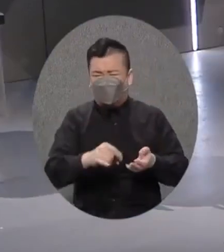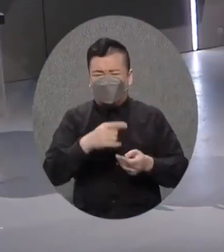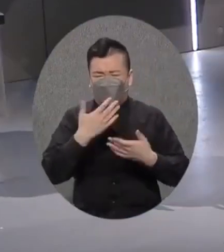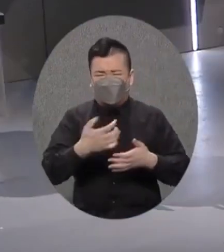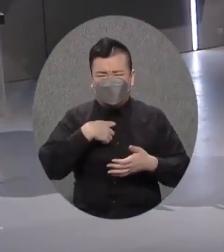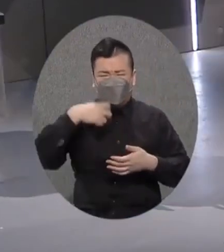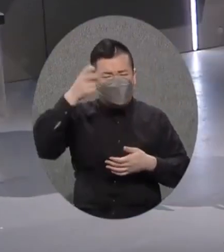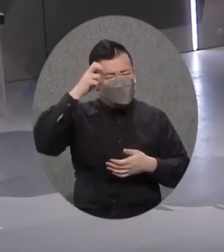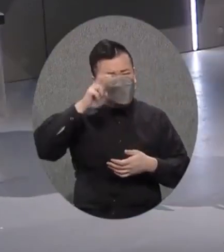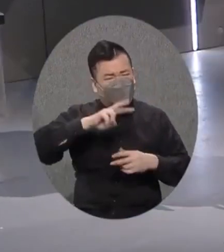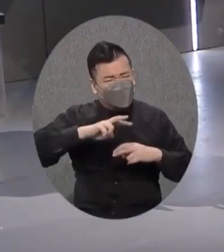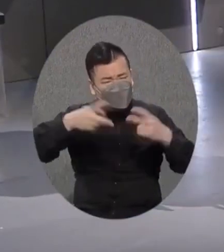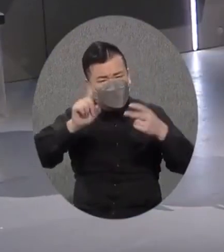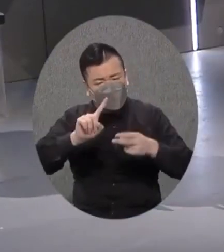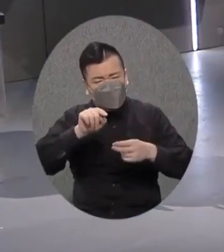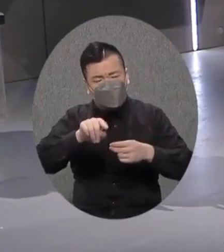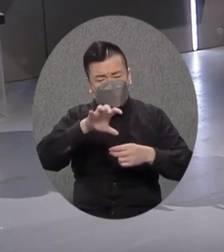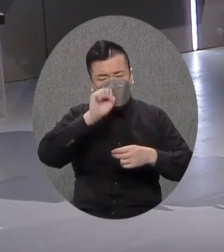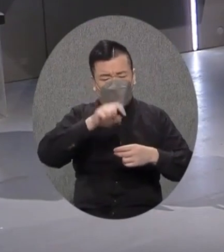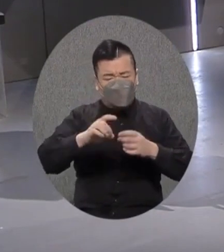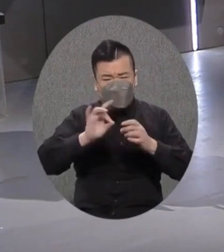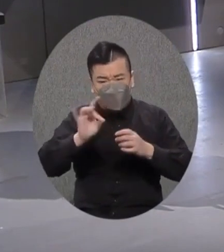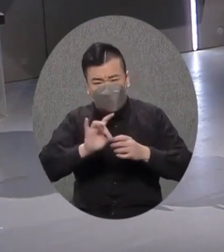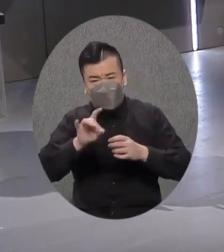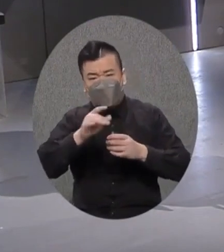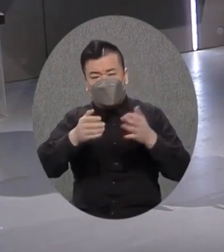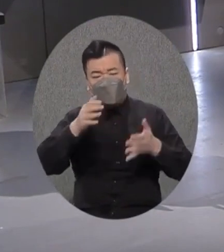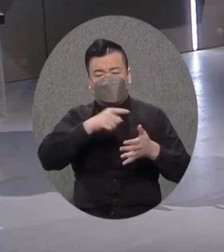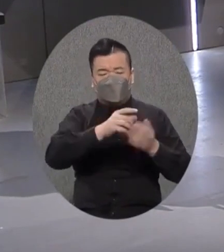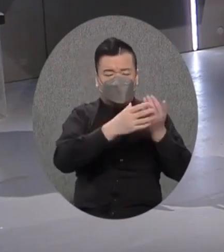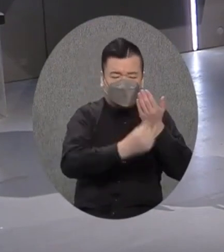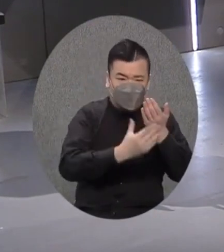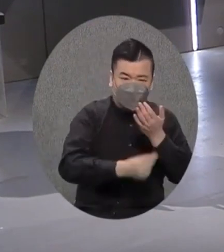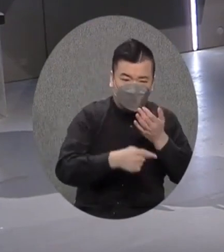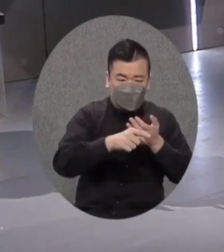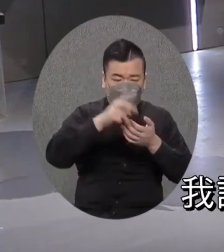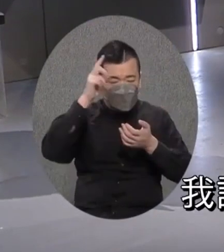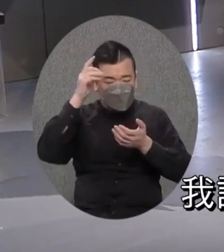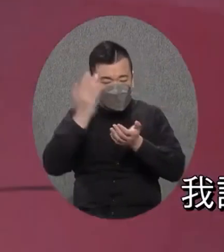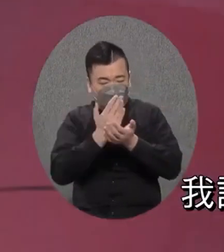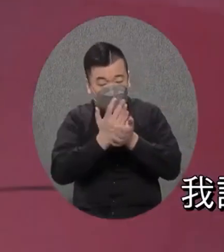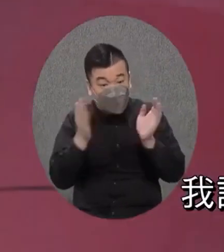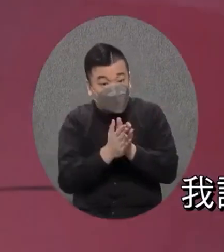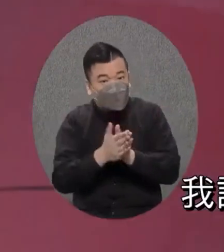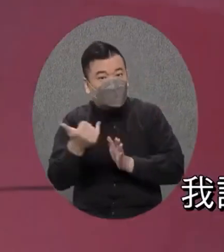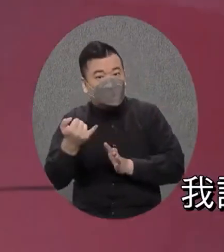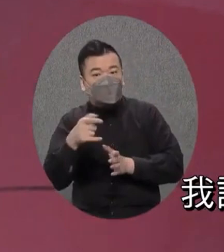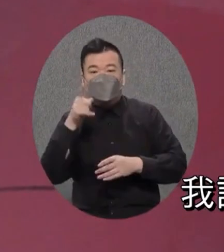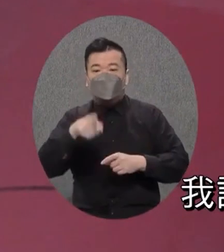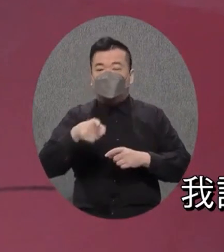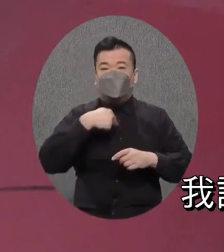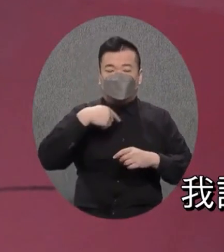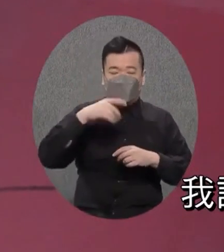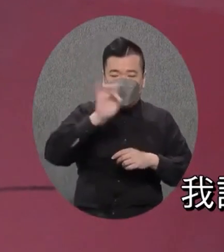我諗個轉化係咪就係呢種物料，即係話紙嘅物料啦，同埋個印嘅物料嘅嗰種嘗試咧？ 我諗紙嘅厚薄會係一